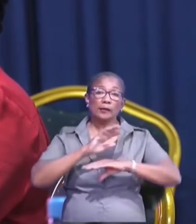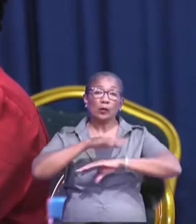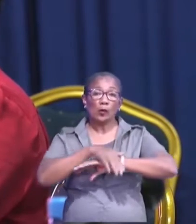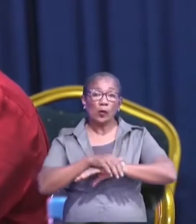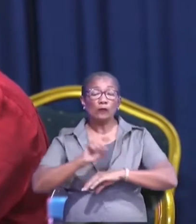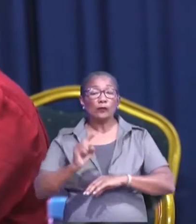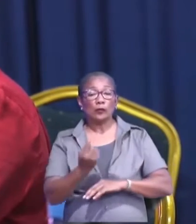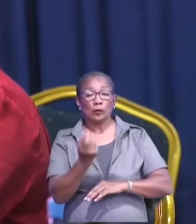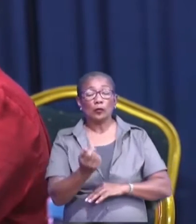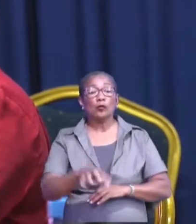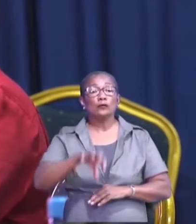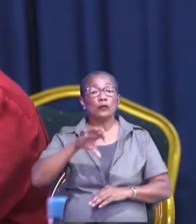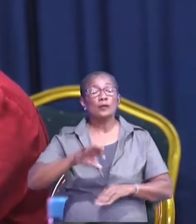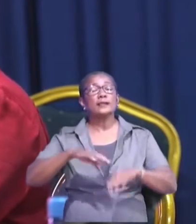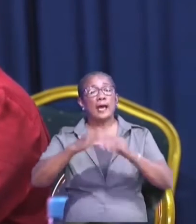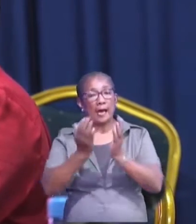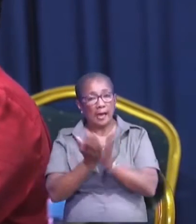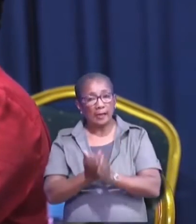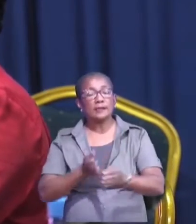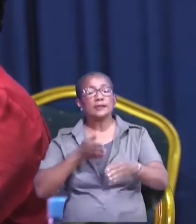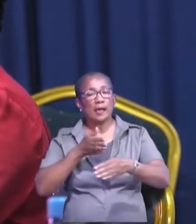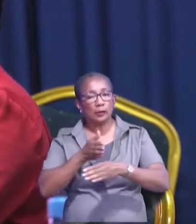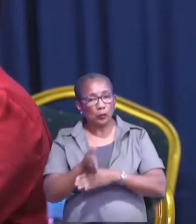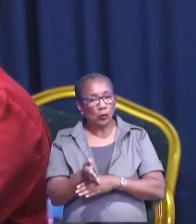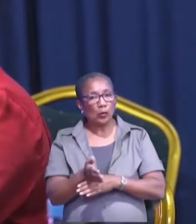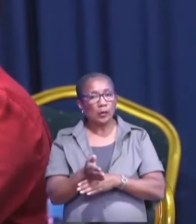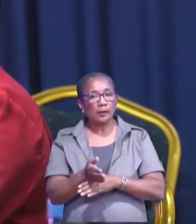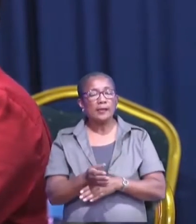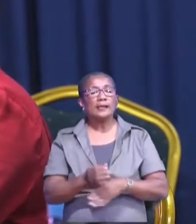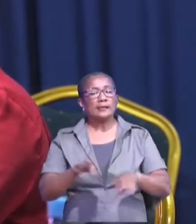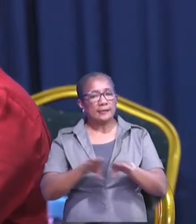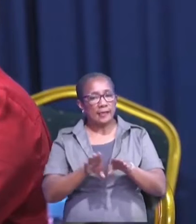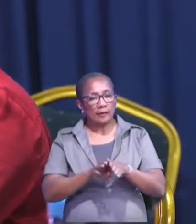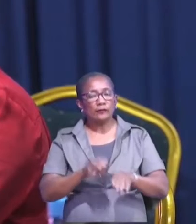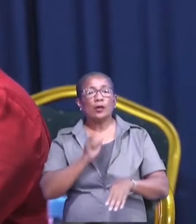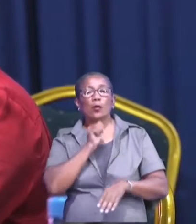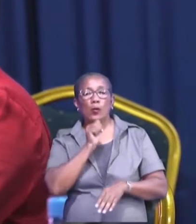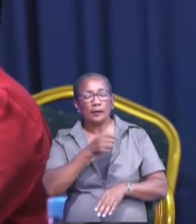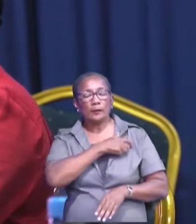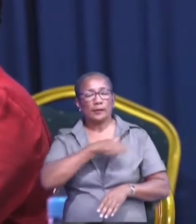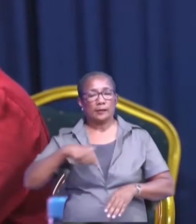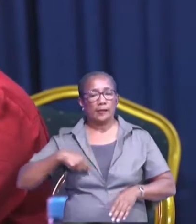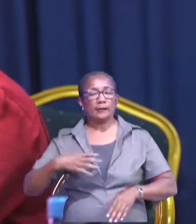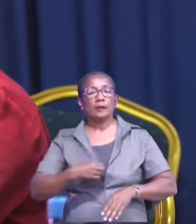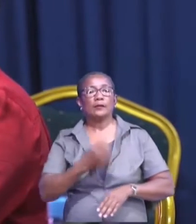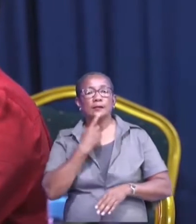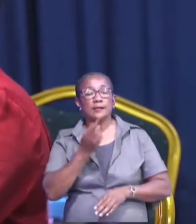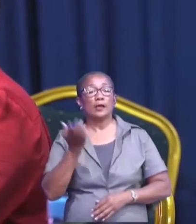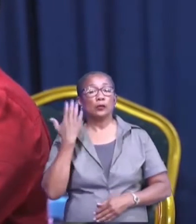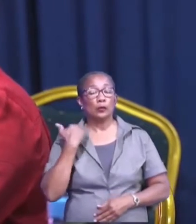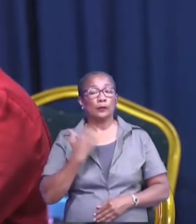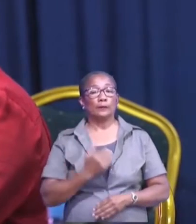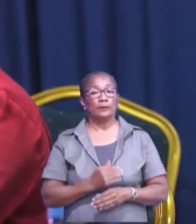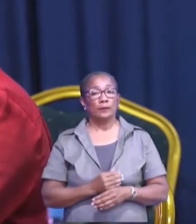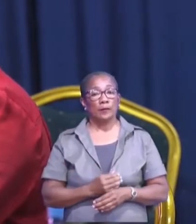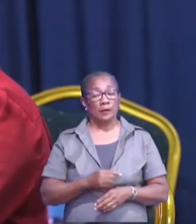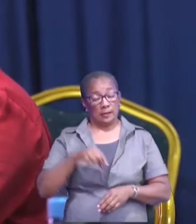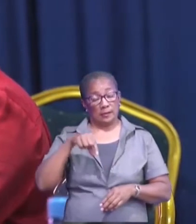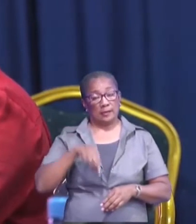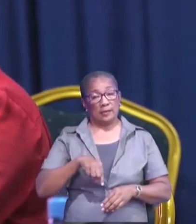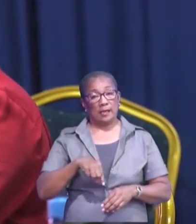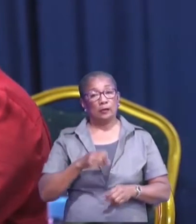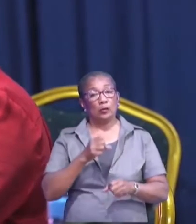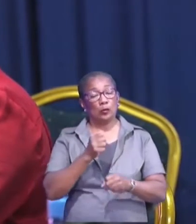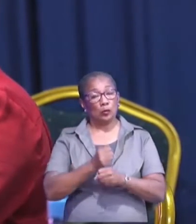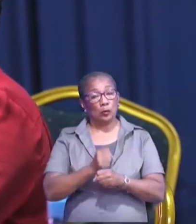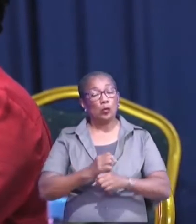noodfonds. Alla den san dat die ego doro lekfa president betaki tak umus do. Dat we